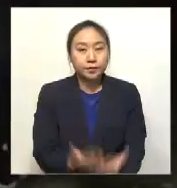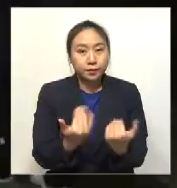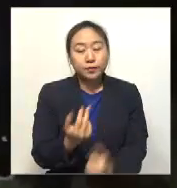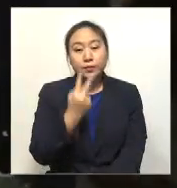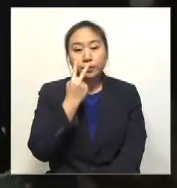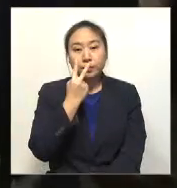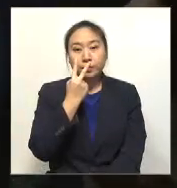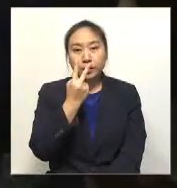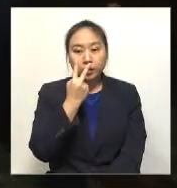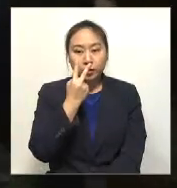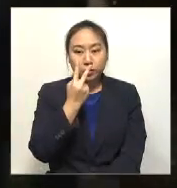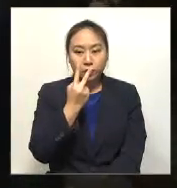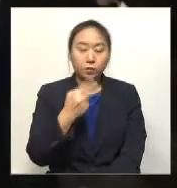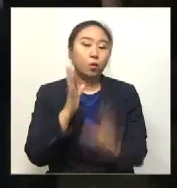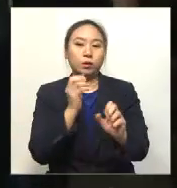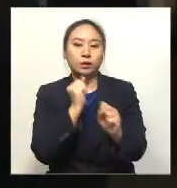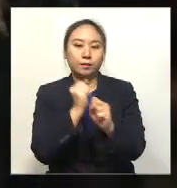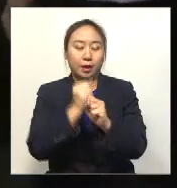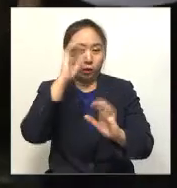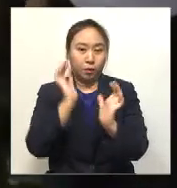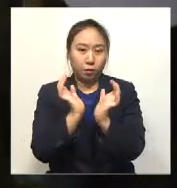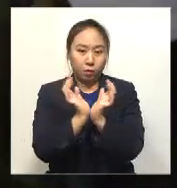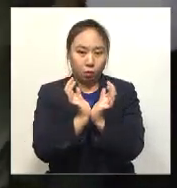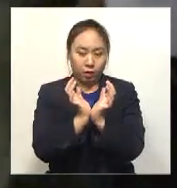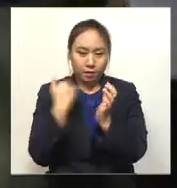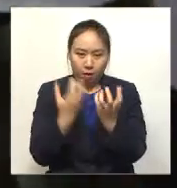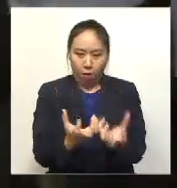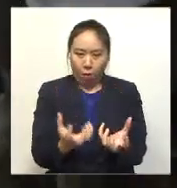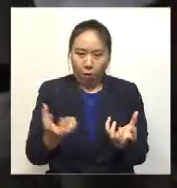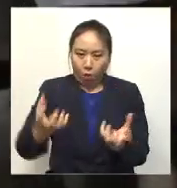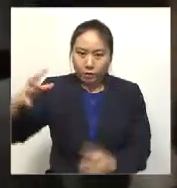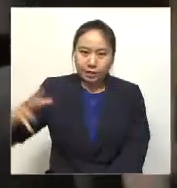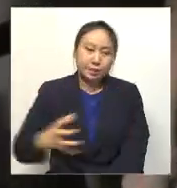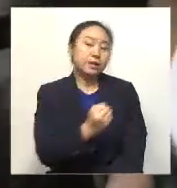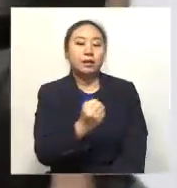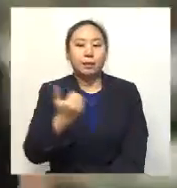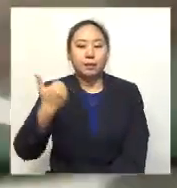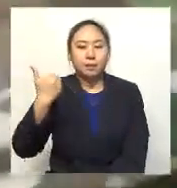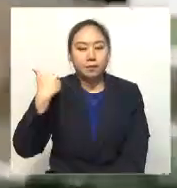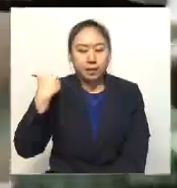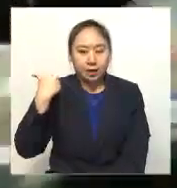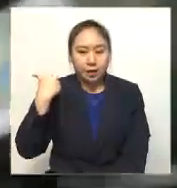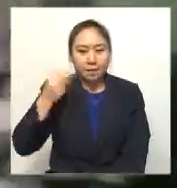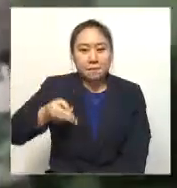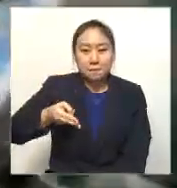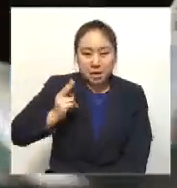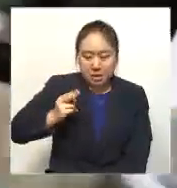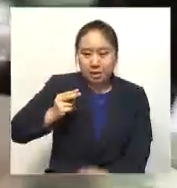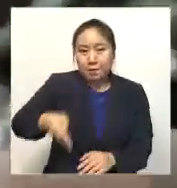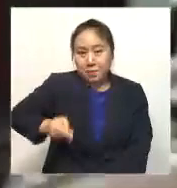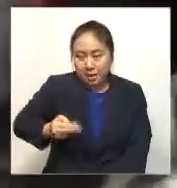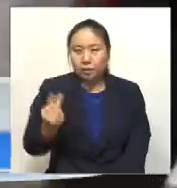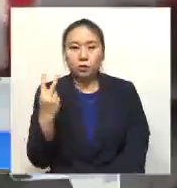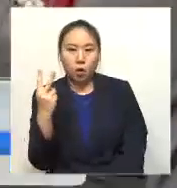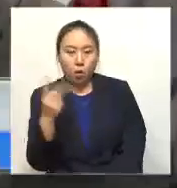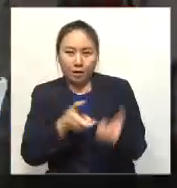ไปนะคะที่เจ้าหน้าที่ชุดจับกลุ่มเนี่ยนะคะของกลางที่เจ้าหน้าที่ยึดไว้ได้เนี่ยนะคะมีทั้งอาวุธปืนสั้น2กระบ